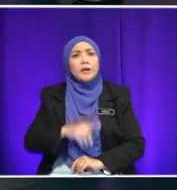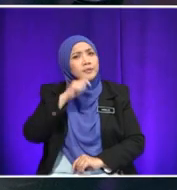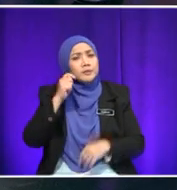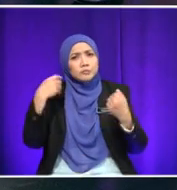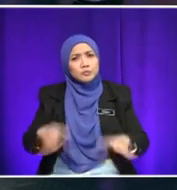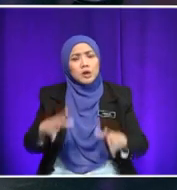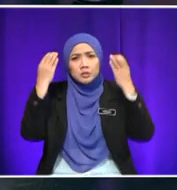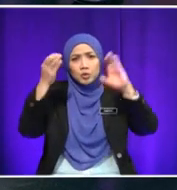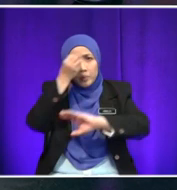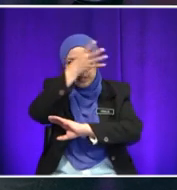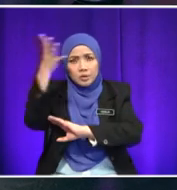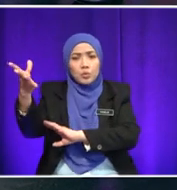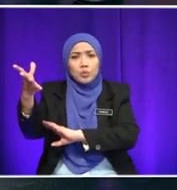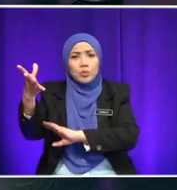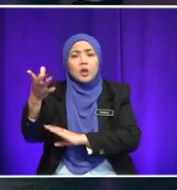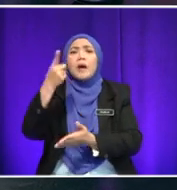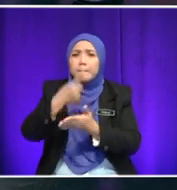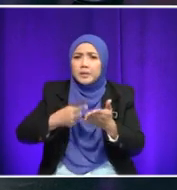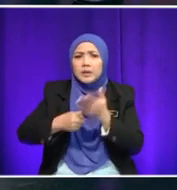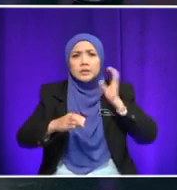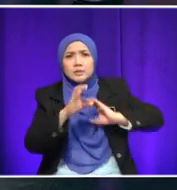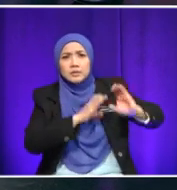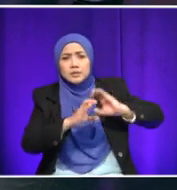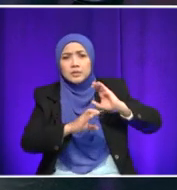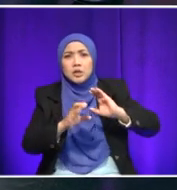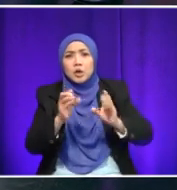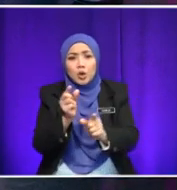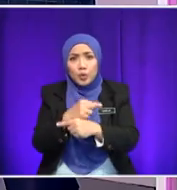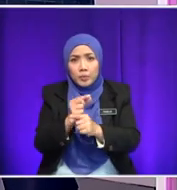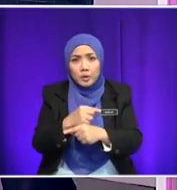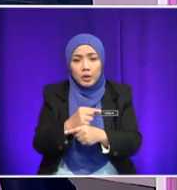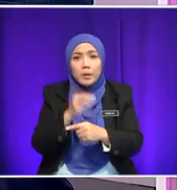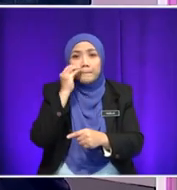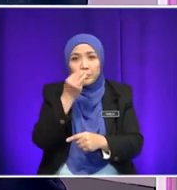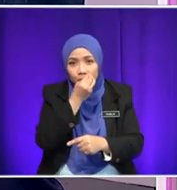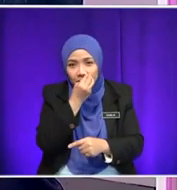ruangan sebelumnya Apakah ciri-ciri gubahan bunga kontemporer